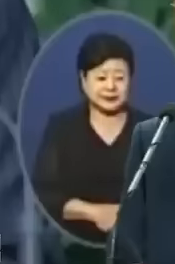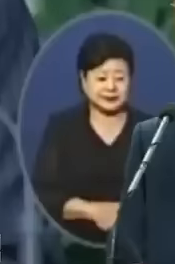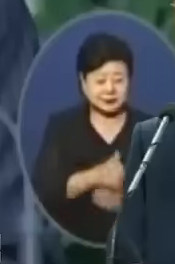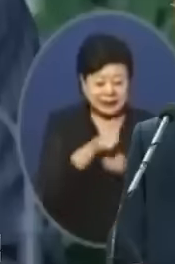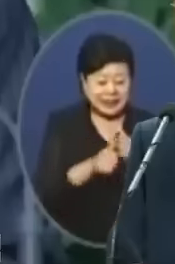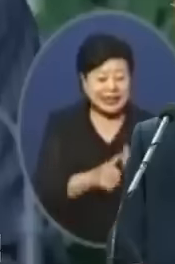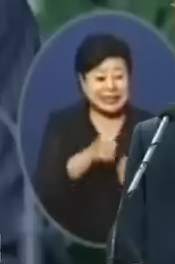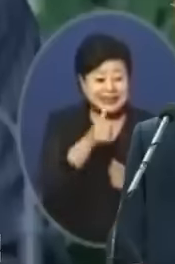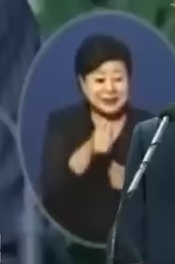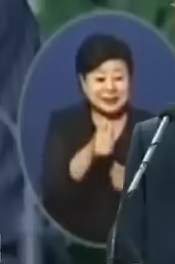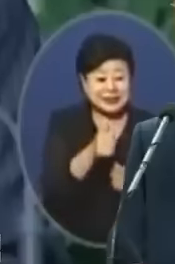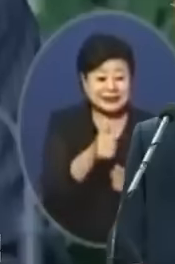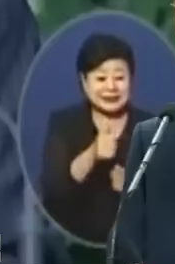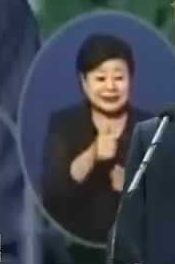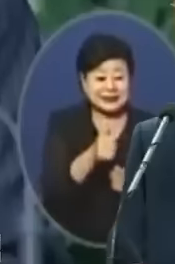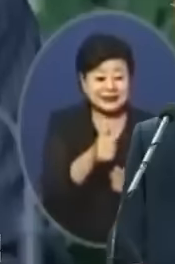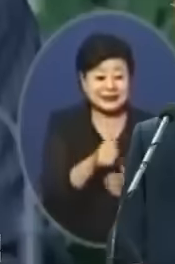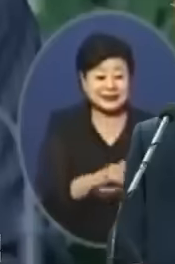하나님의